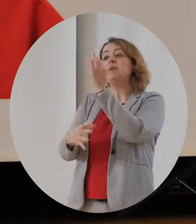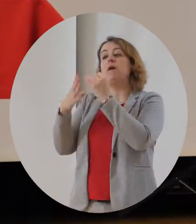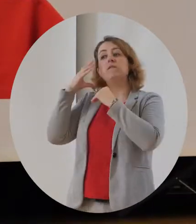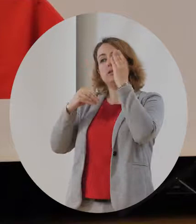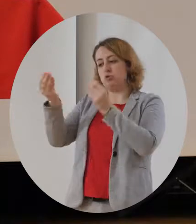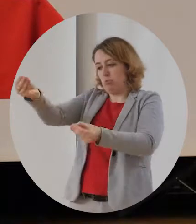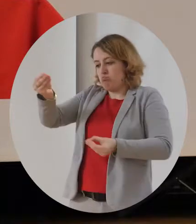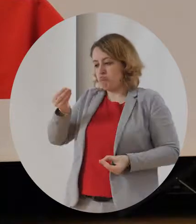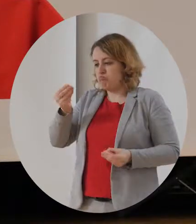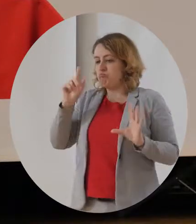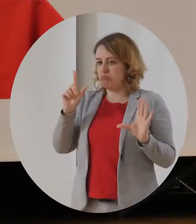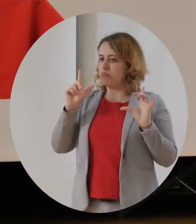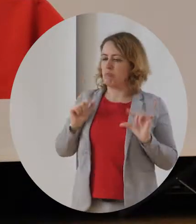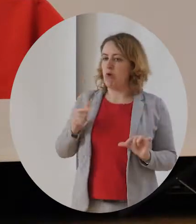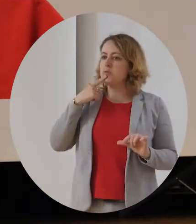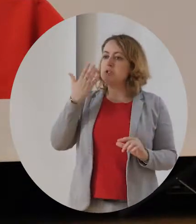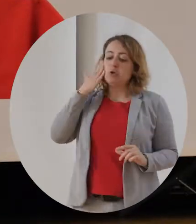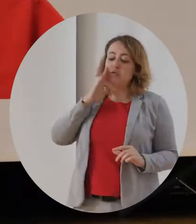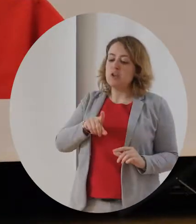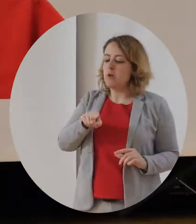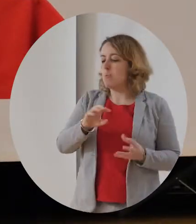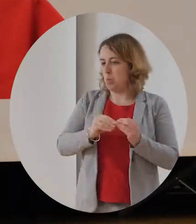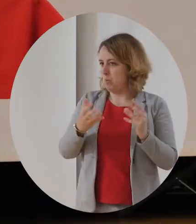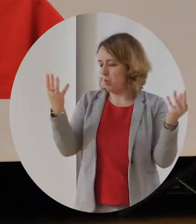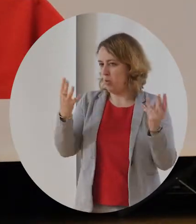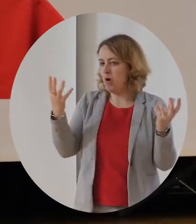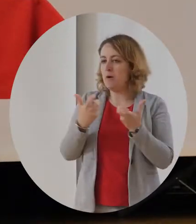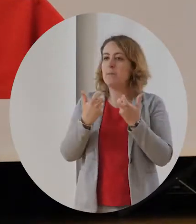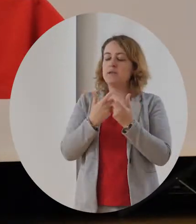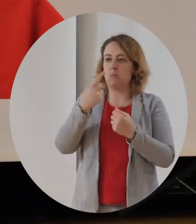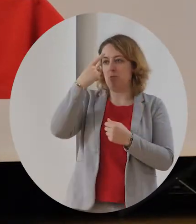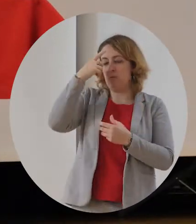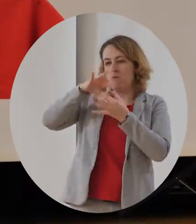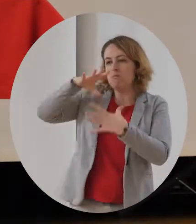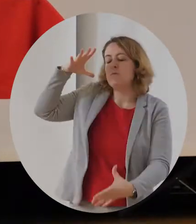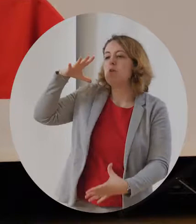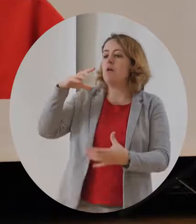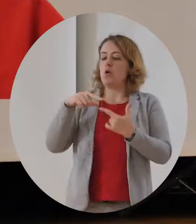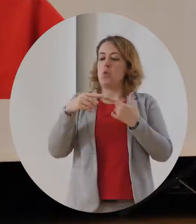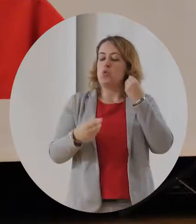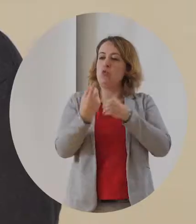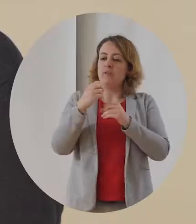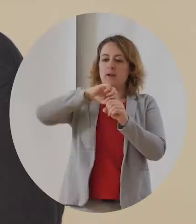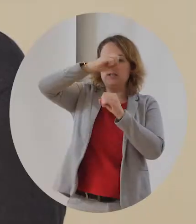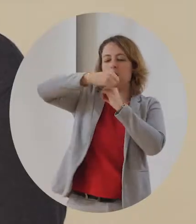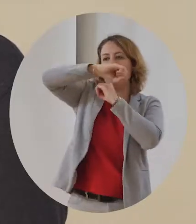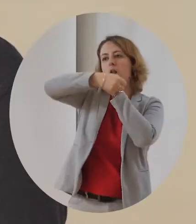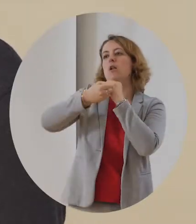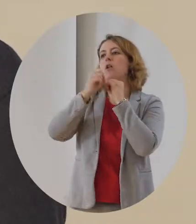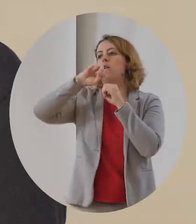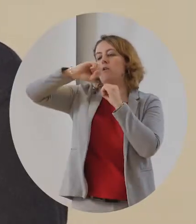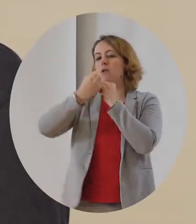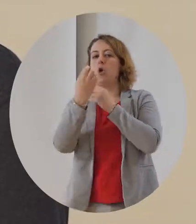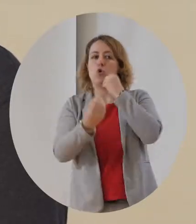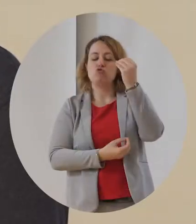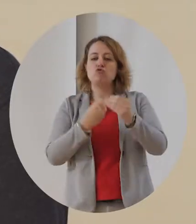qui nous permet d'avoir une aide sur le type de l'atteinte, que ce soit aréflexique, canalaire, otolytique. Mais ce n'est pas toujours le